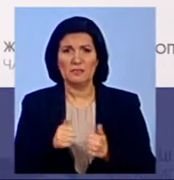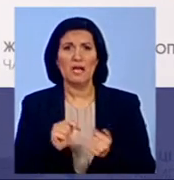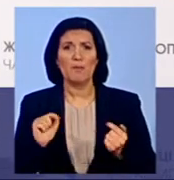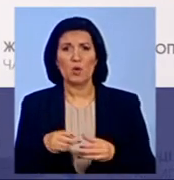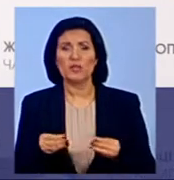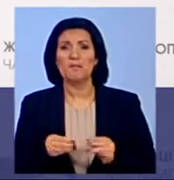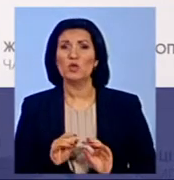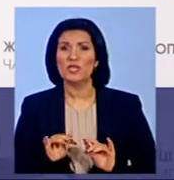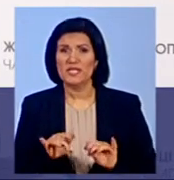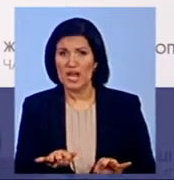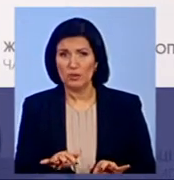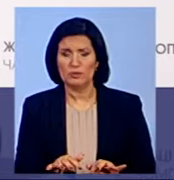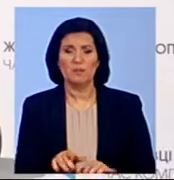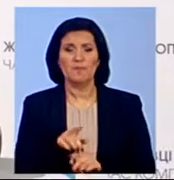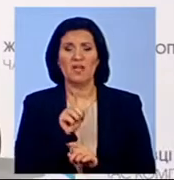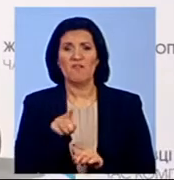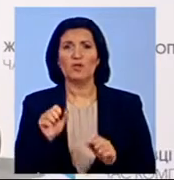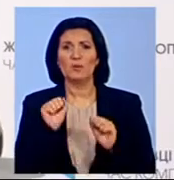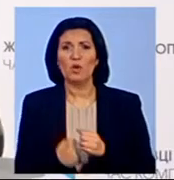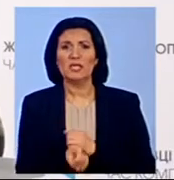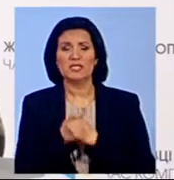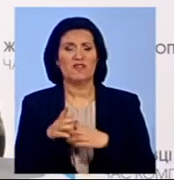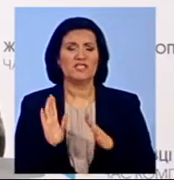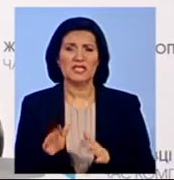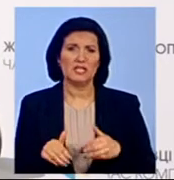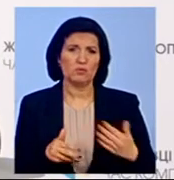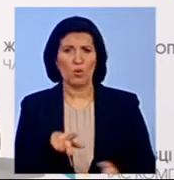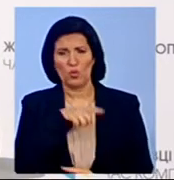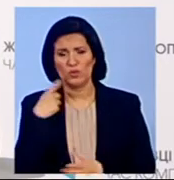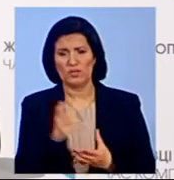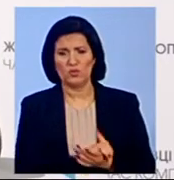діяльності. Вони у нас могли з'явитися тільки з боку Російської Федерації.